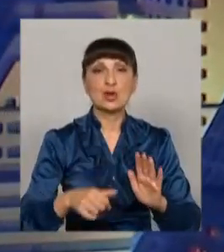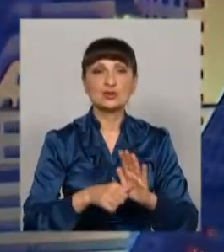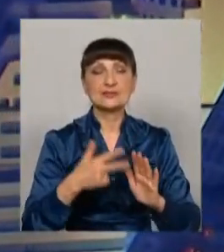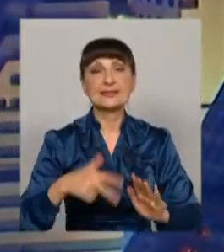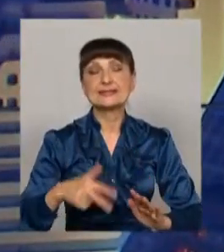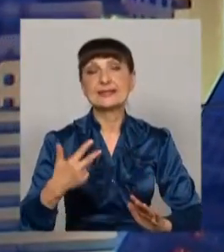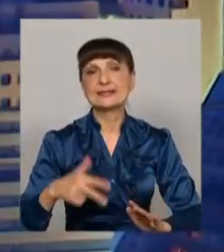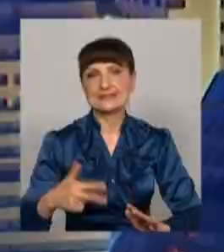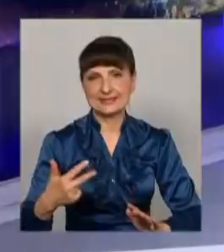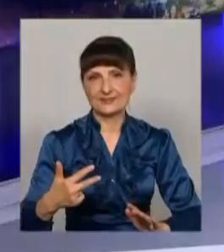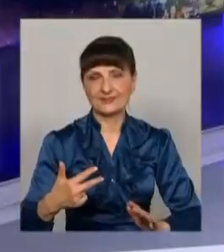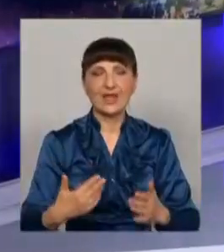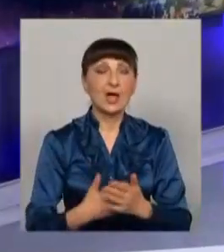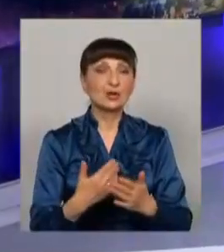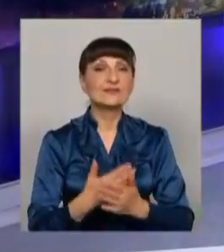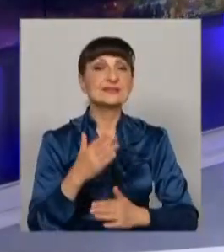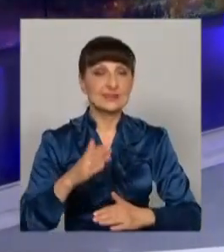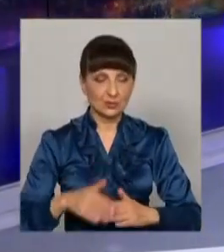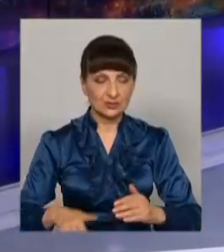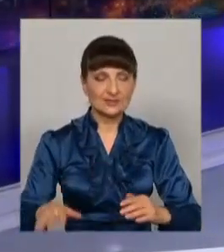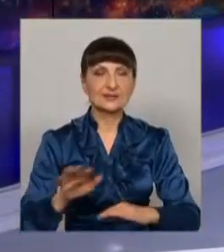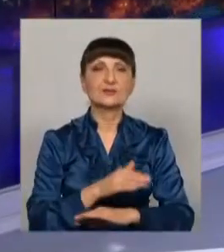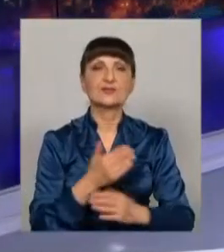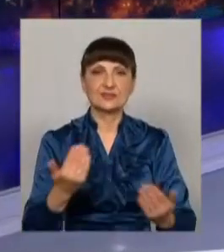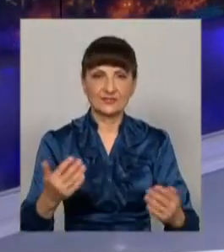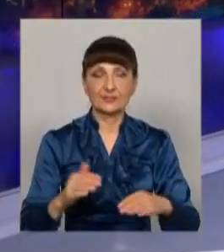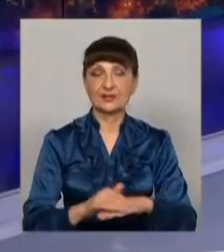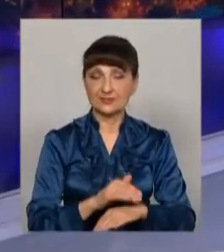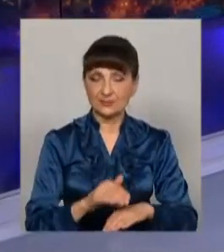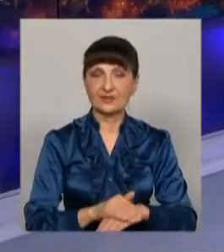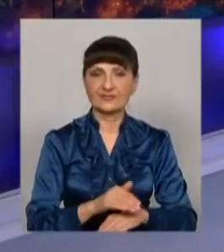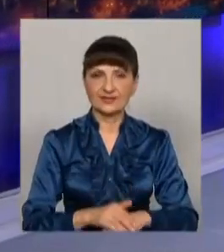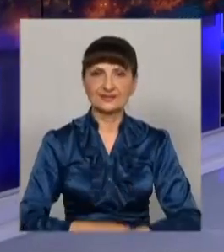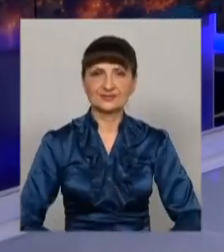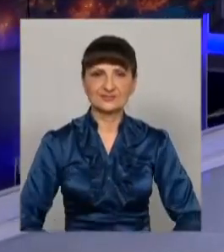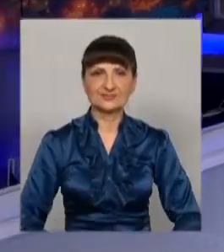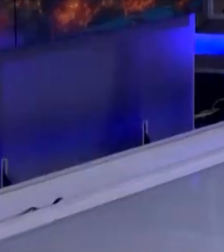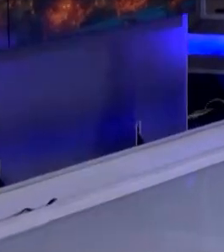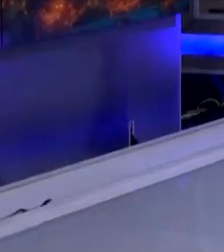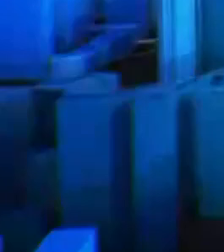8-37-046-33-33. На этом наш выпуск завершен. Всего доброго. До встречи.